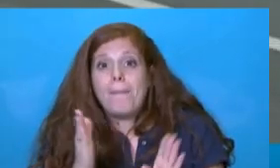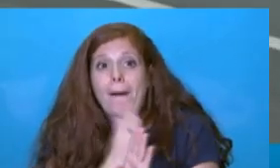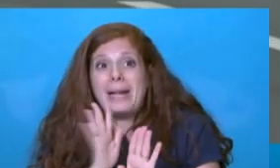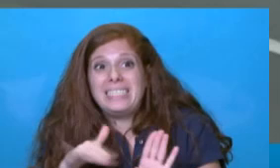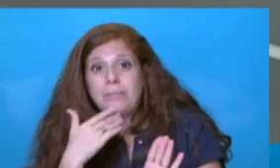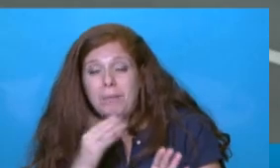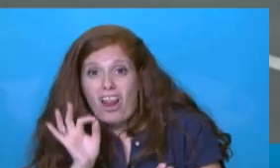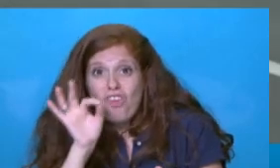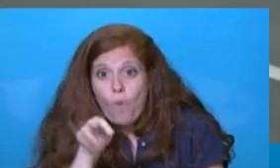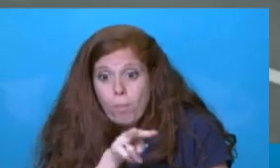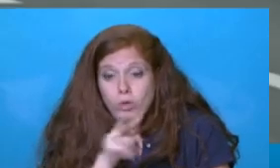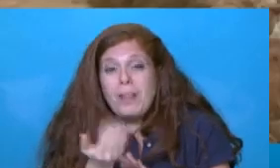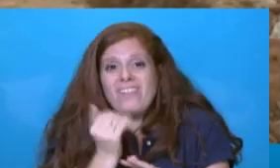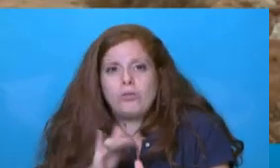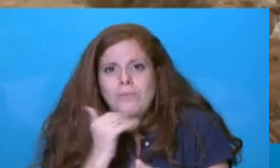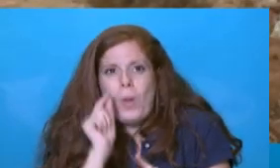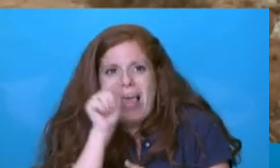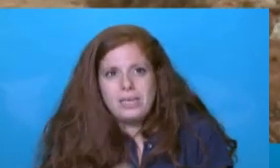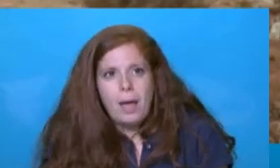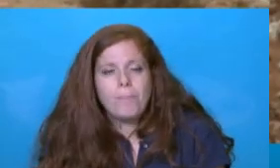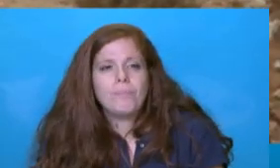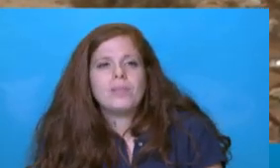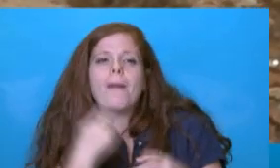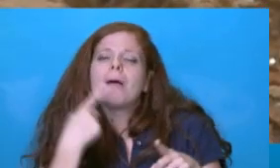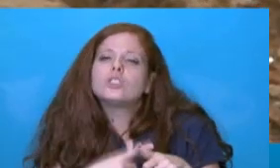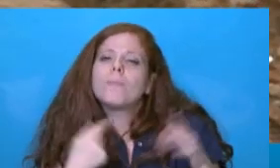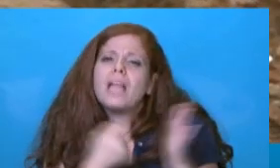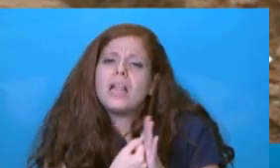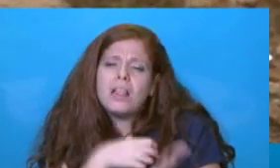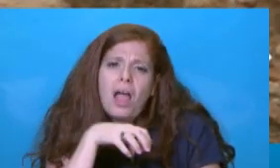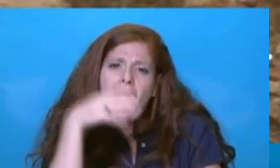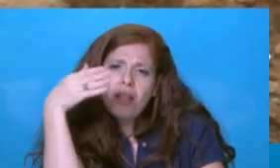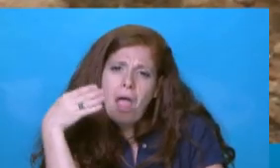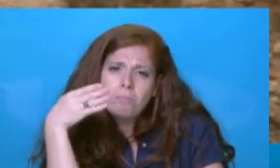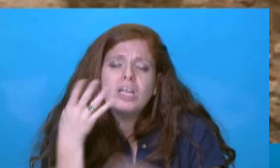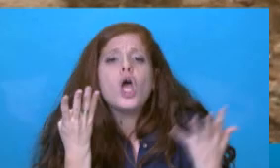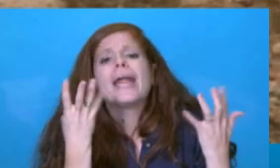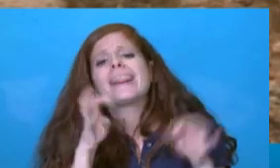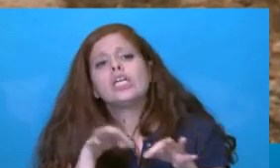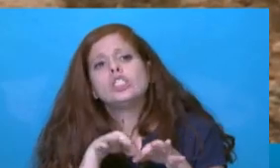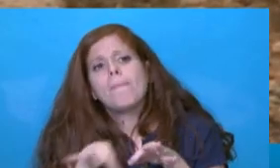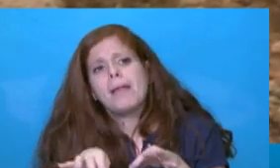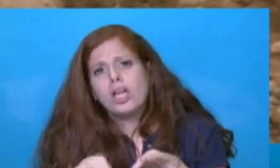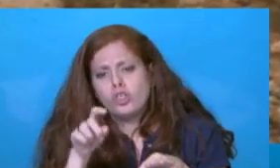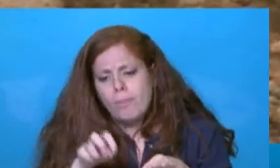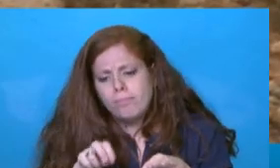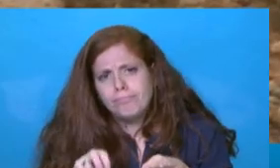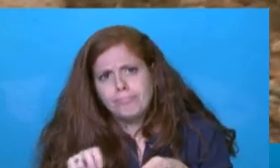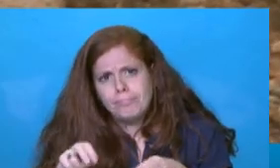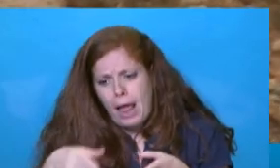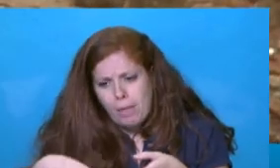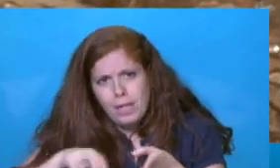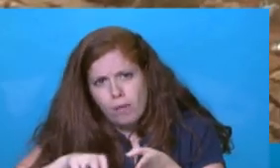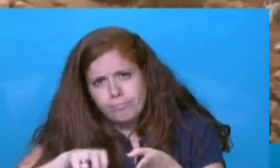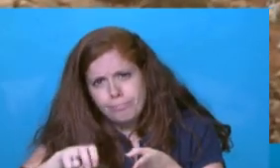לשם. מהצומת ועד התחנה יש 90 מטר שבהם מי שהולך על המדרכה לכיוון התחנה, עד